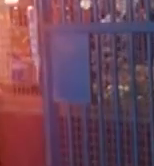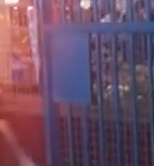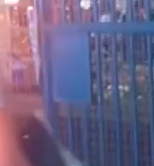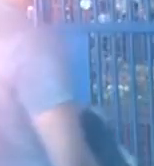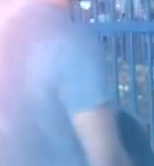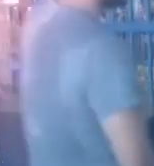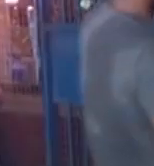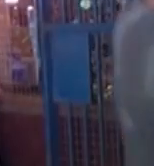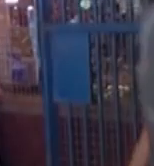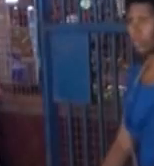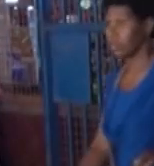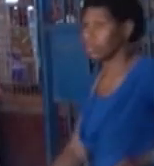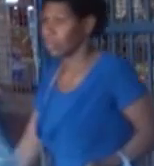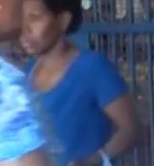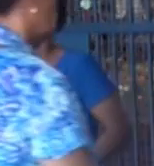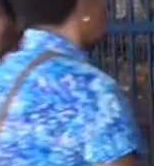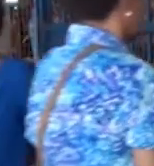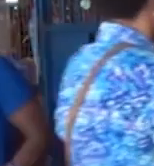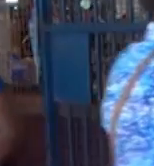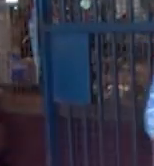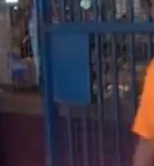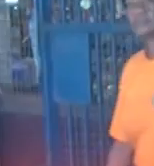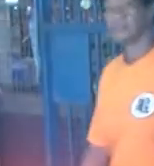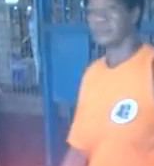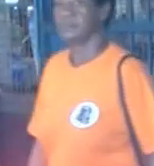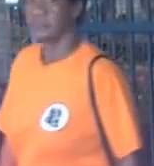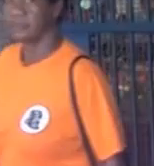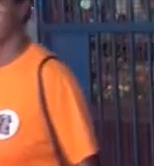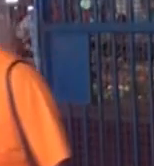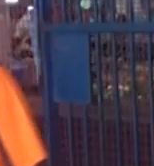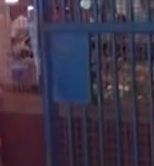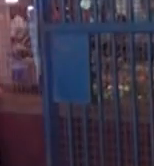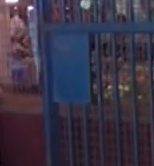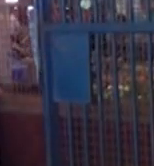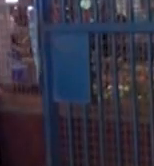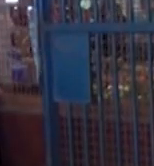कुमार स्वामी नायक है गोंगो लुगु लटोका रेडियो फीजी 2